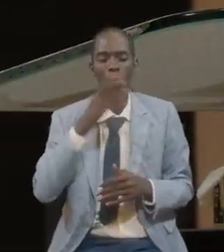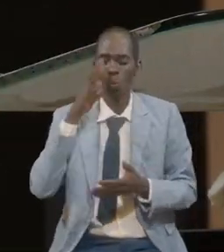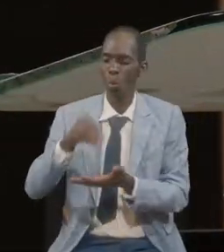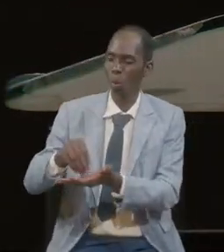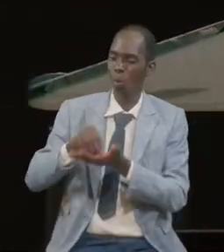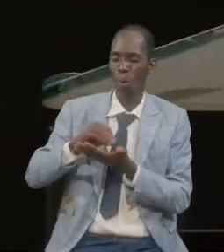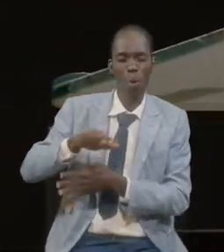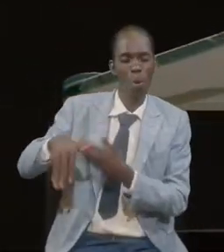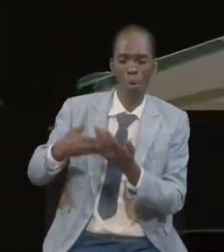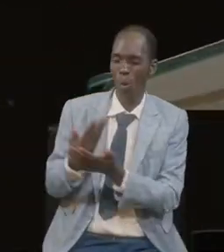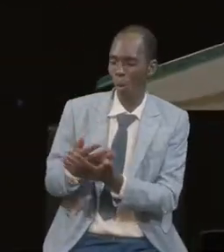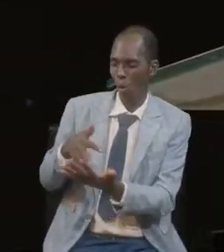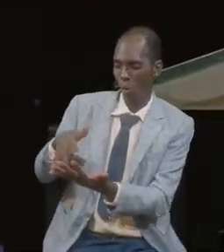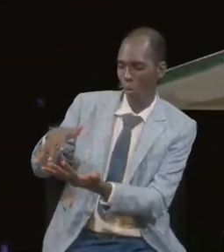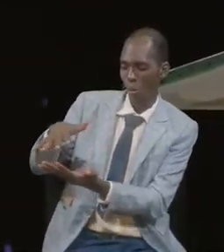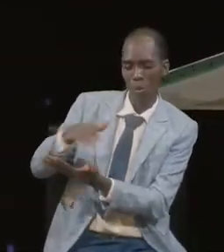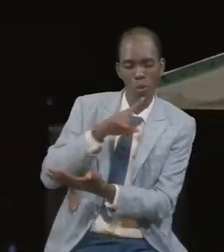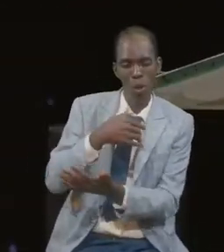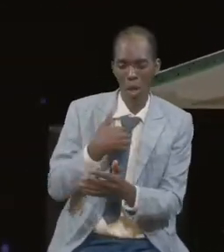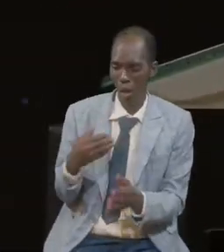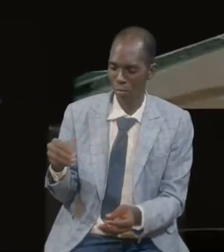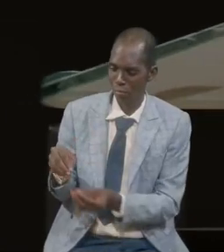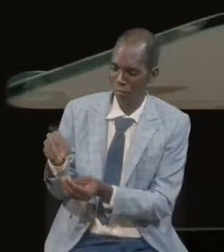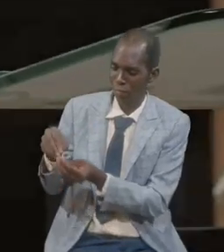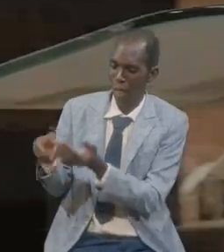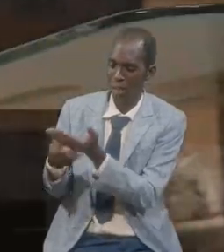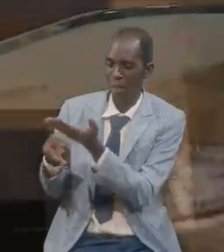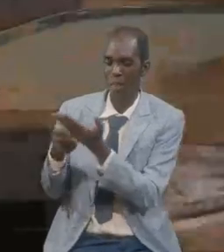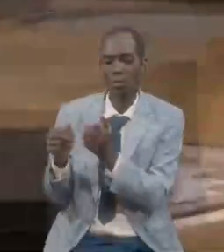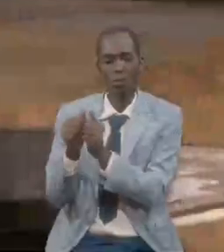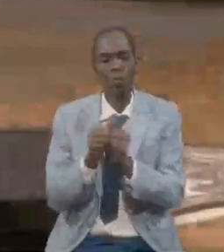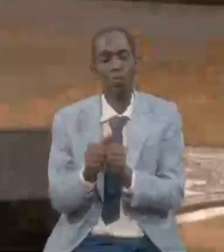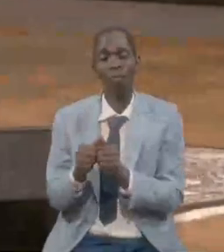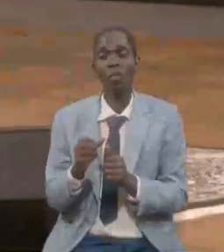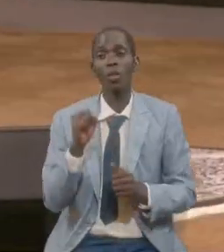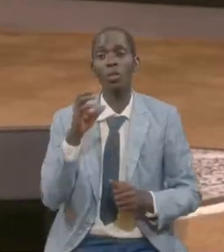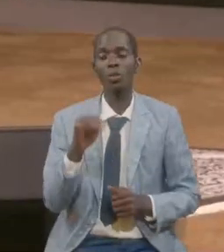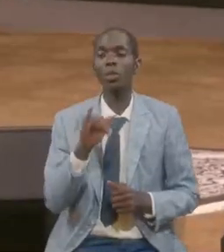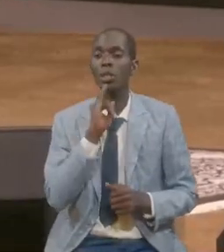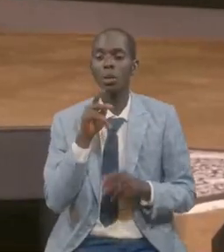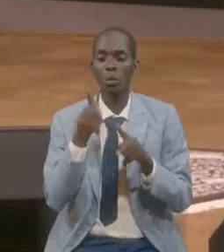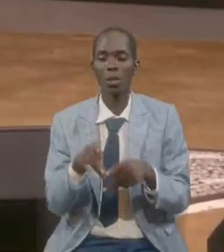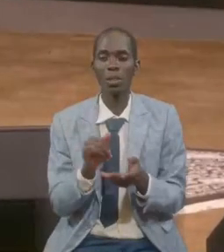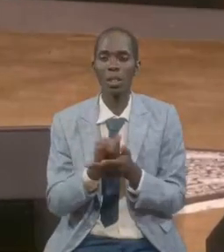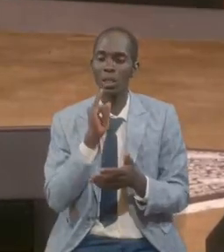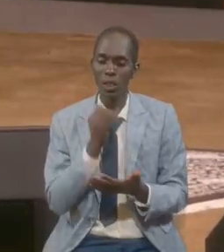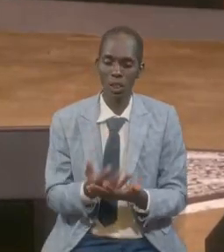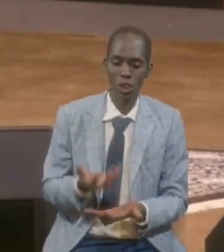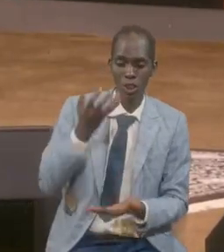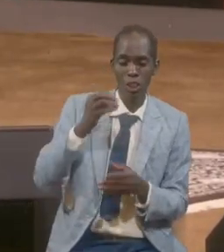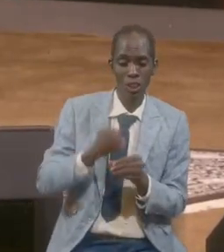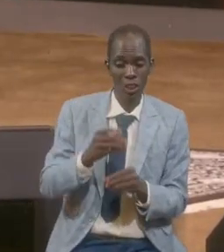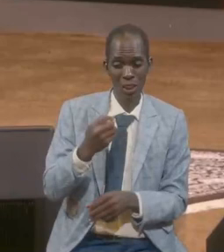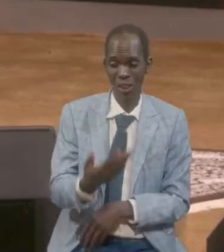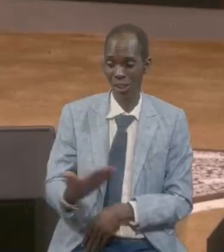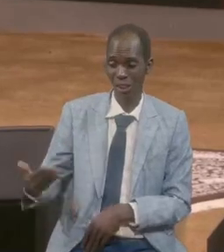ces choses que tu t'es amassées, à qui seront-elles? Donc, ainsi, celui qui est riche